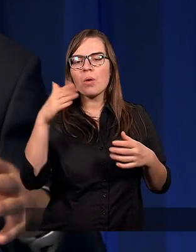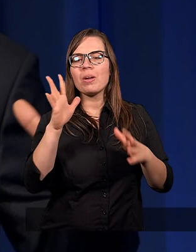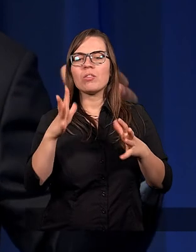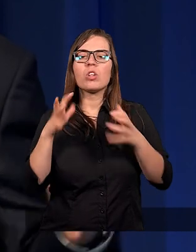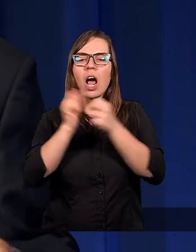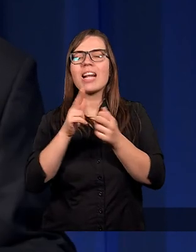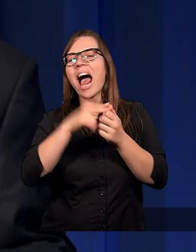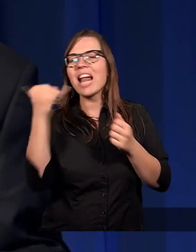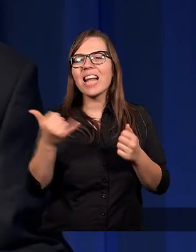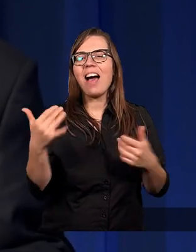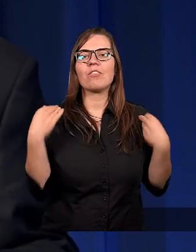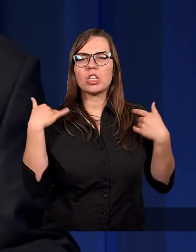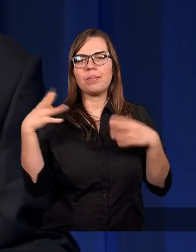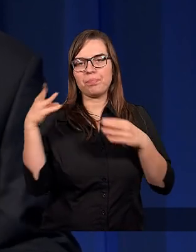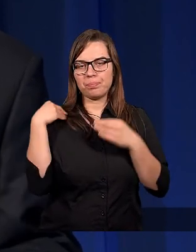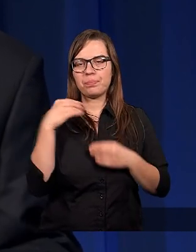Nim przebywać na zawsze.